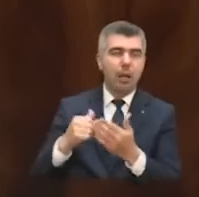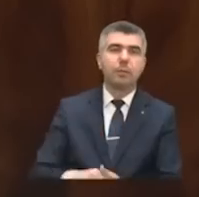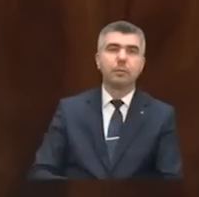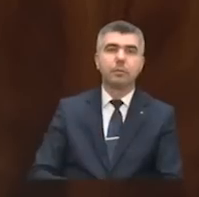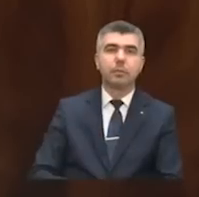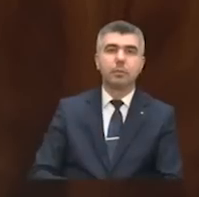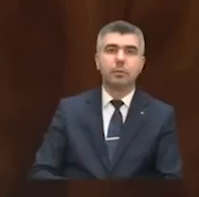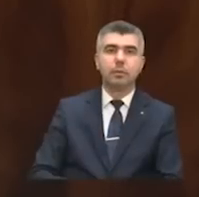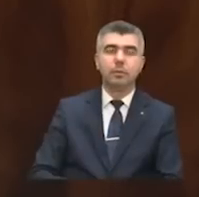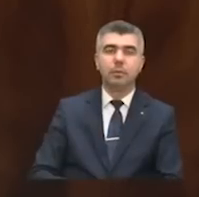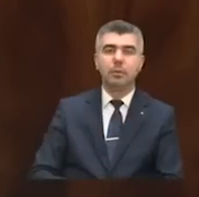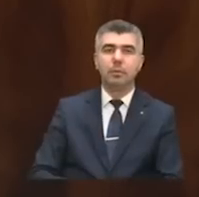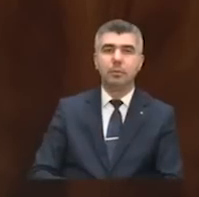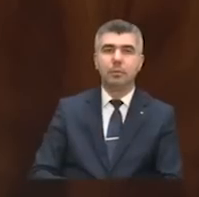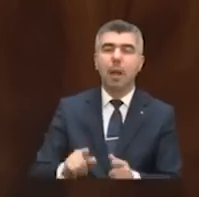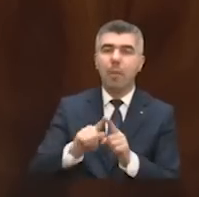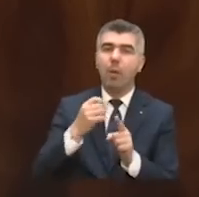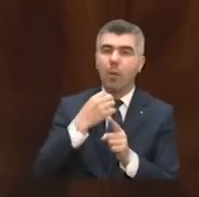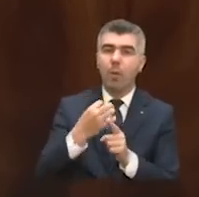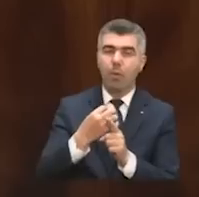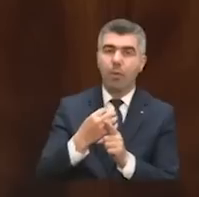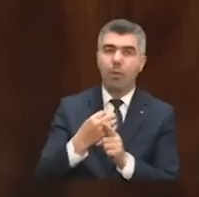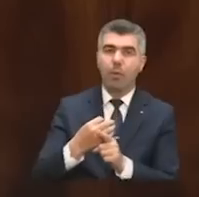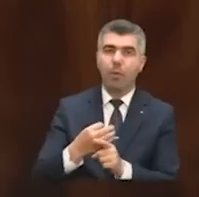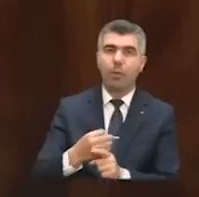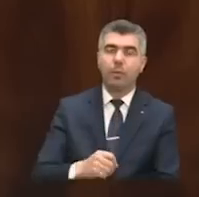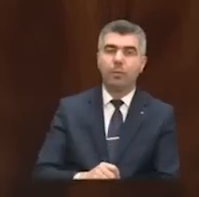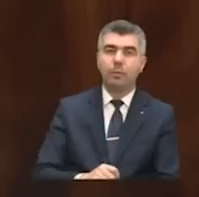لانه يعني في الاطار ديال